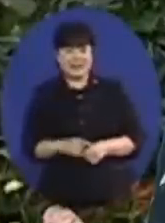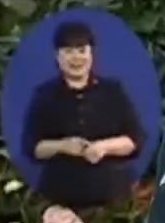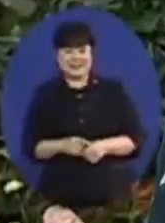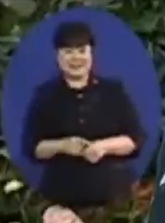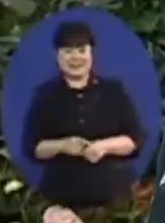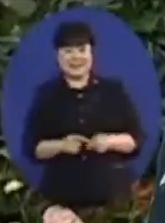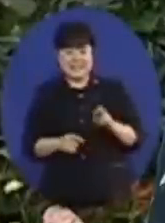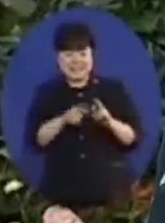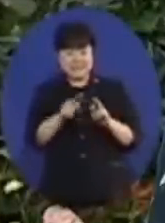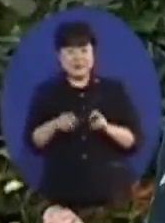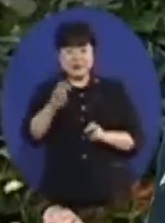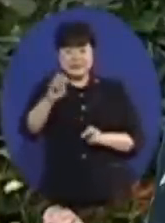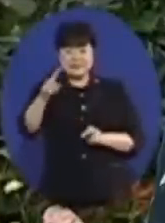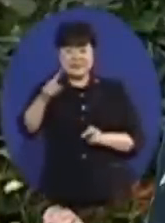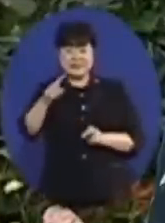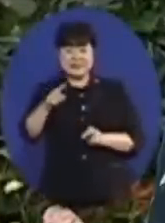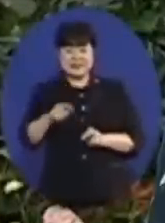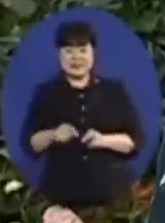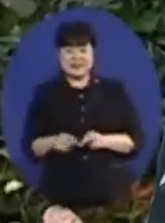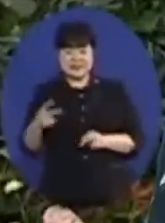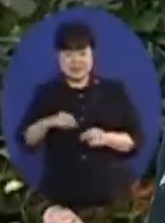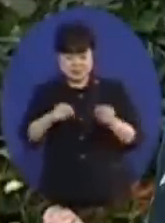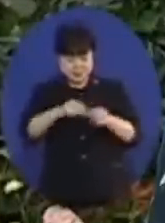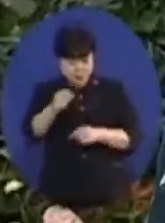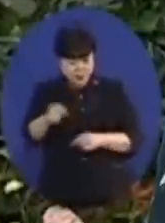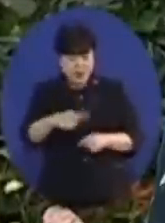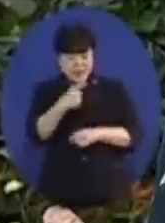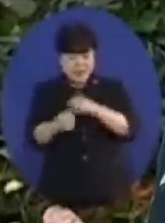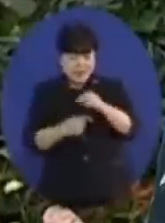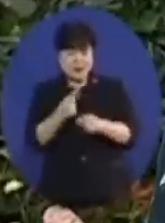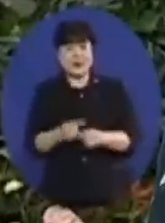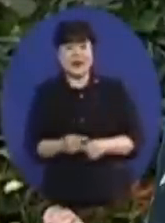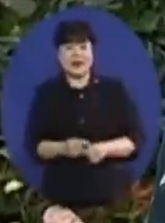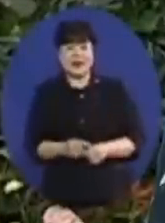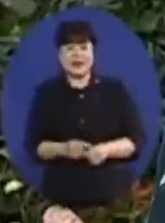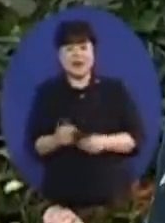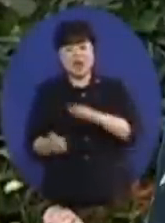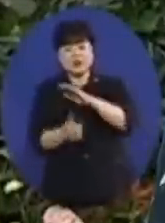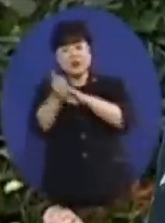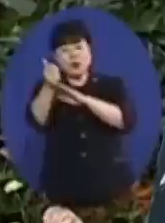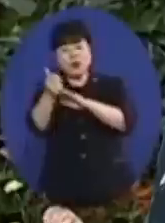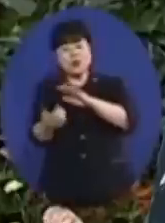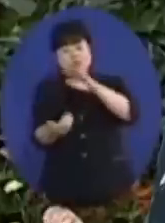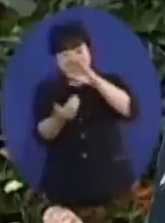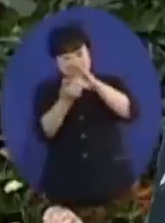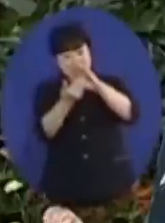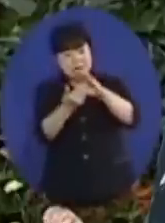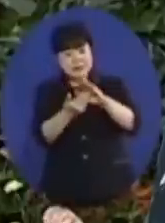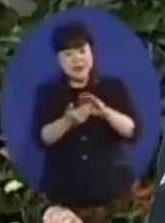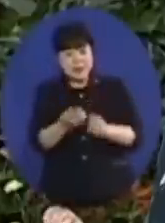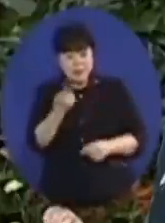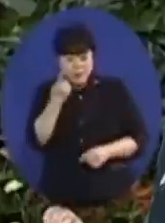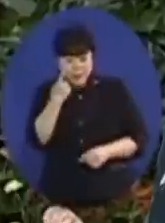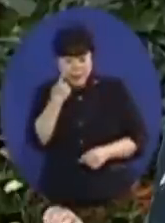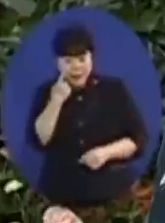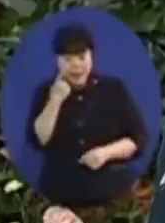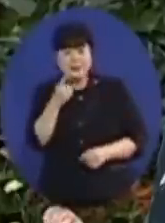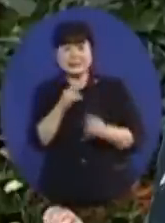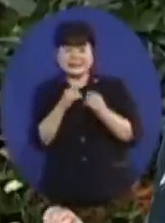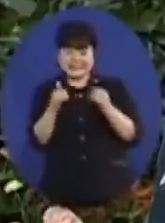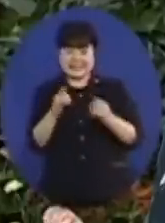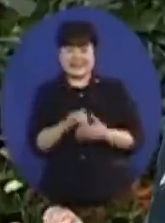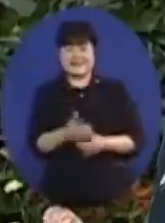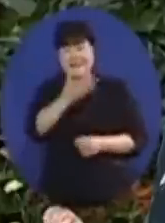다음에 12월 31일에 다시 봉투를 열고 한 해 동안 소원하는 일이 얼만큼 이루어졌는가 봅니다 어떤 사람은